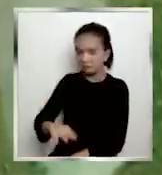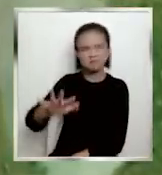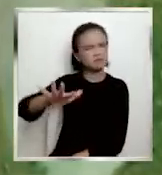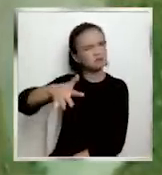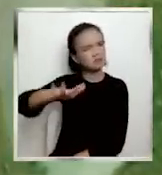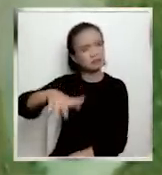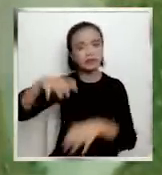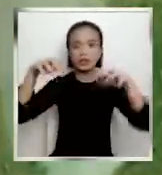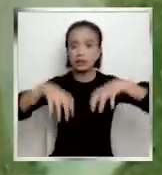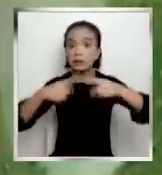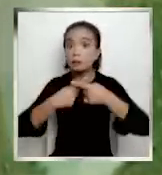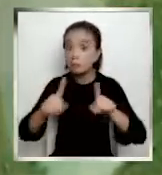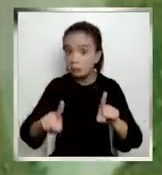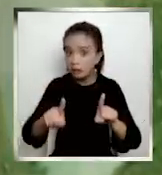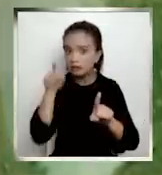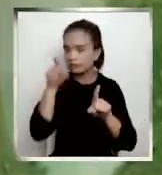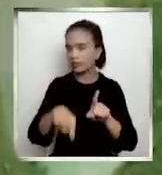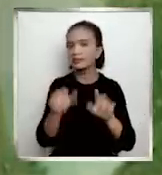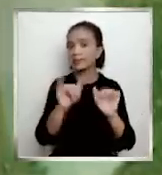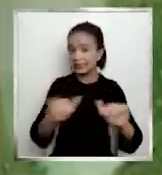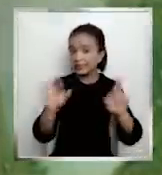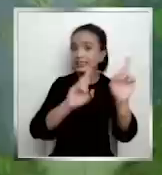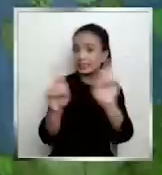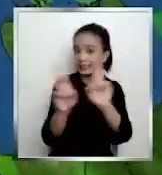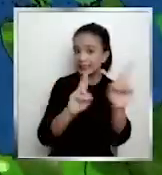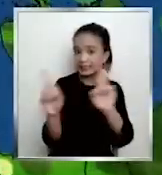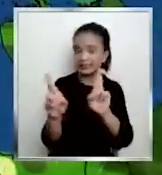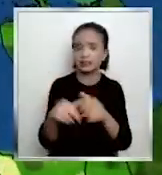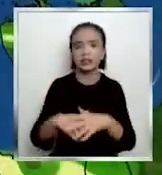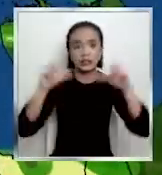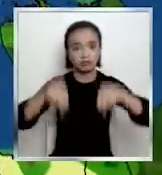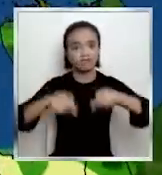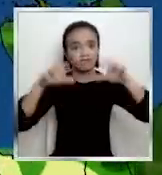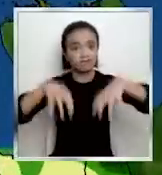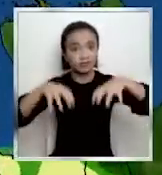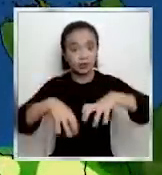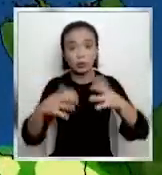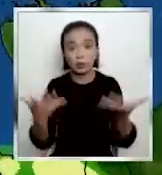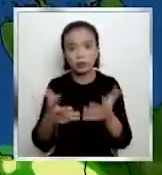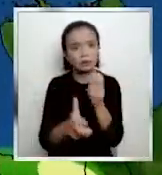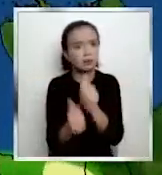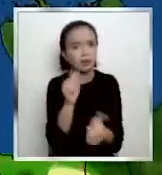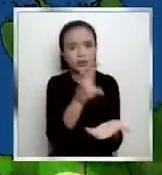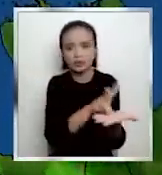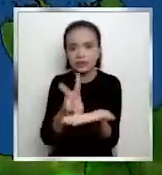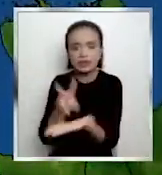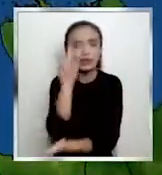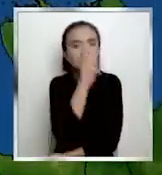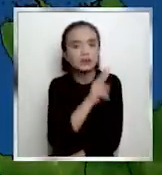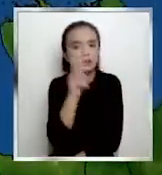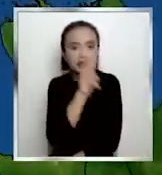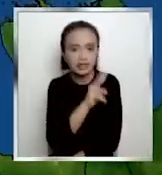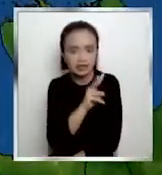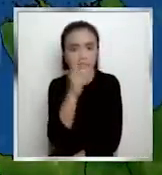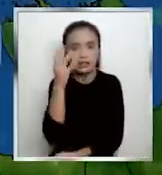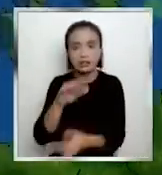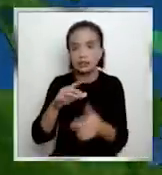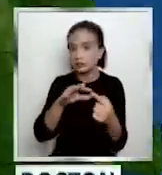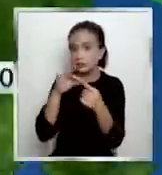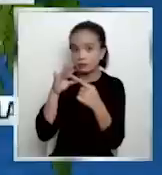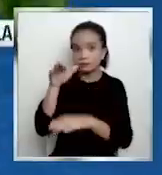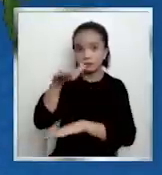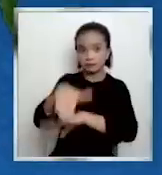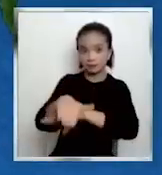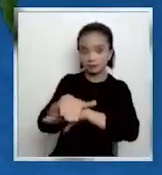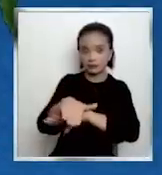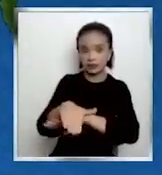ulan pero maging I am ready pa rin. Maulang panahon naman ang inaasahan sa maraming lugar sa Visayas, lalo na po sa hapon. Bukas ng